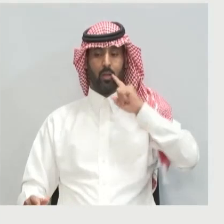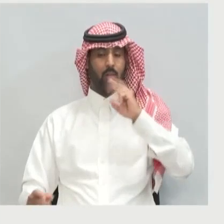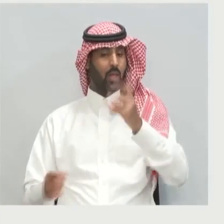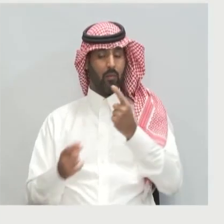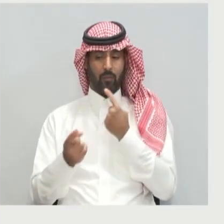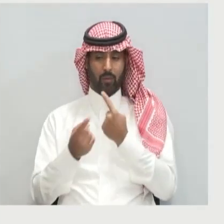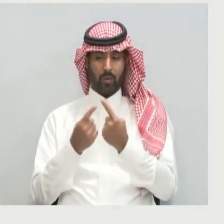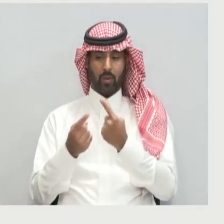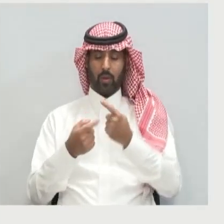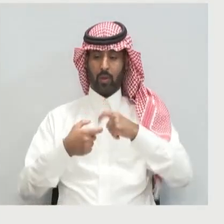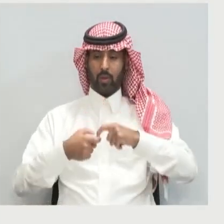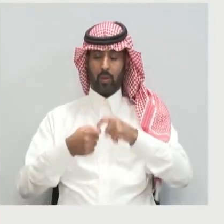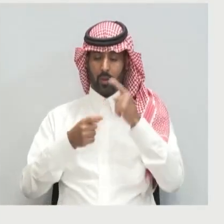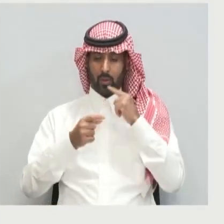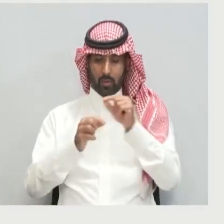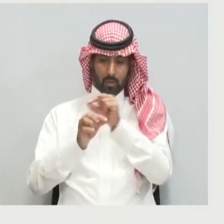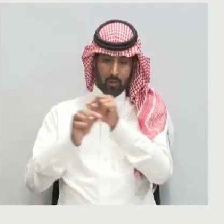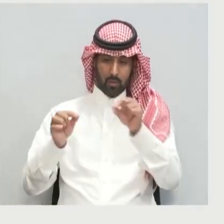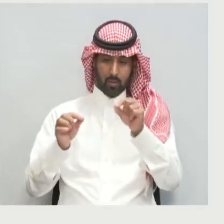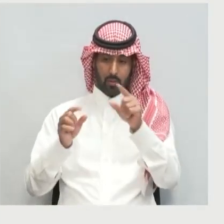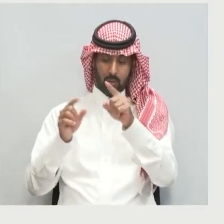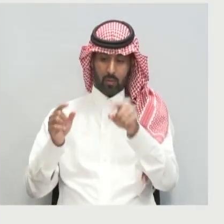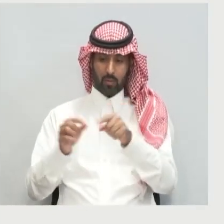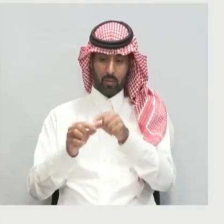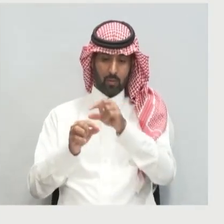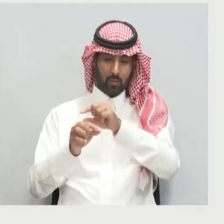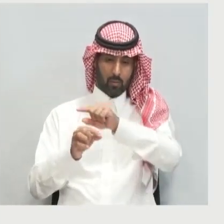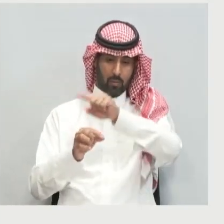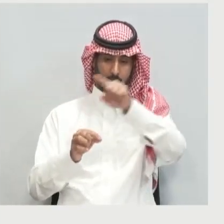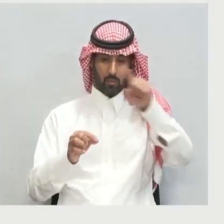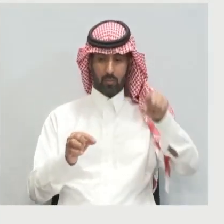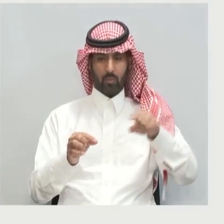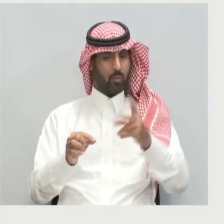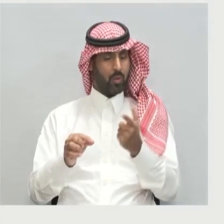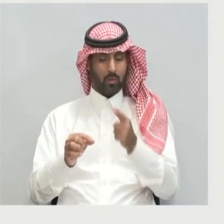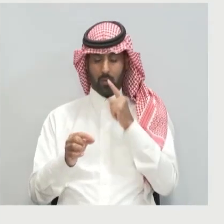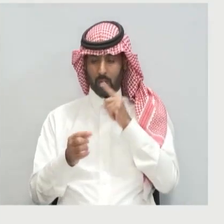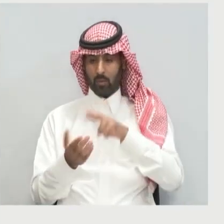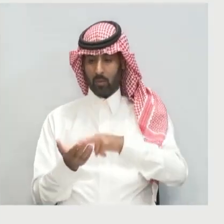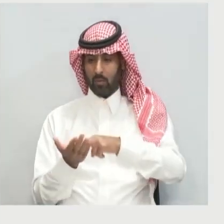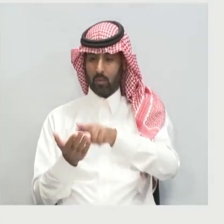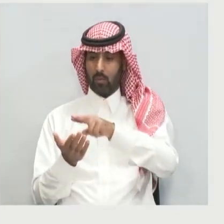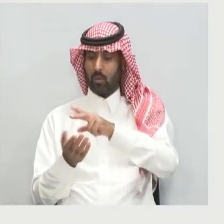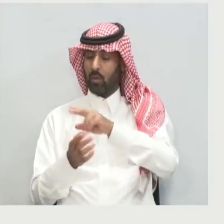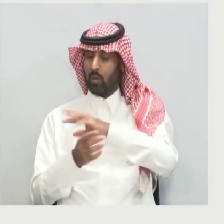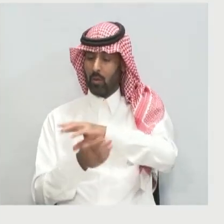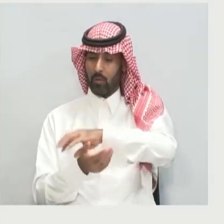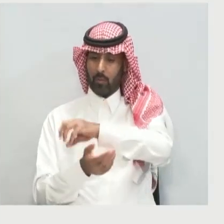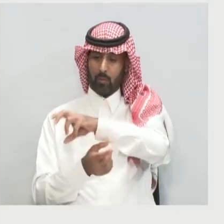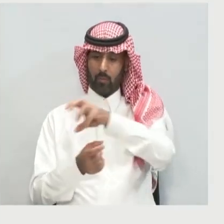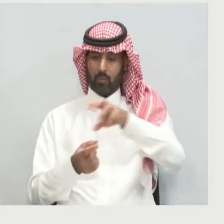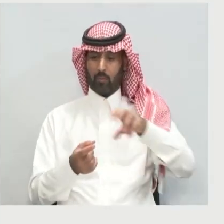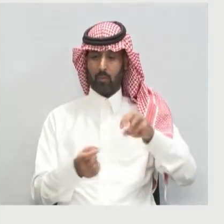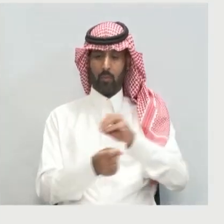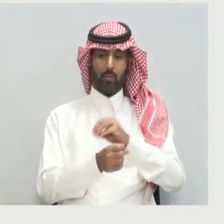الشبكه ماديا كما تحدد المسار الذي يجب ان تسلكه البيانات للتنقل حول شبكه